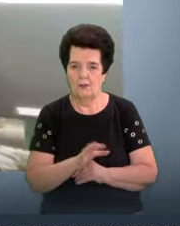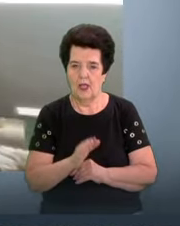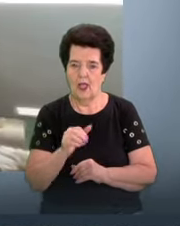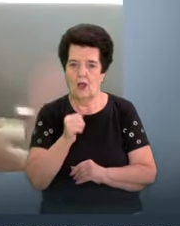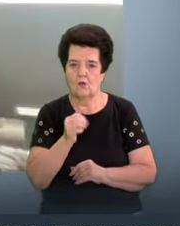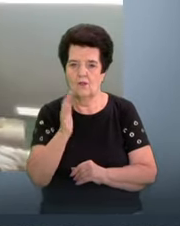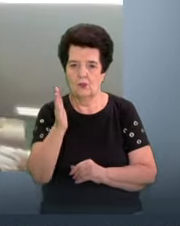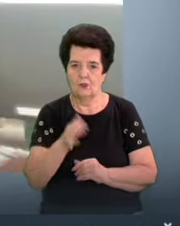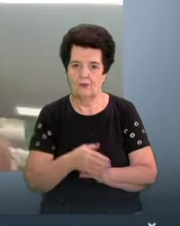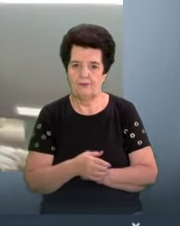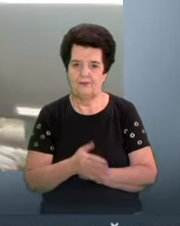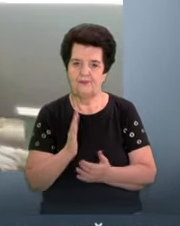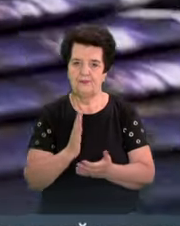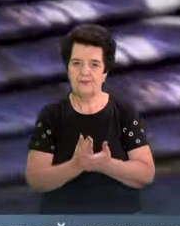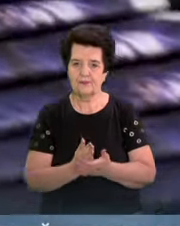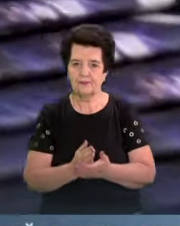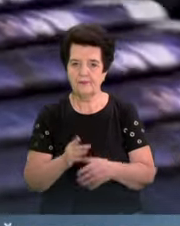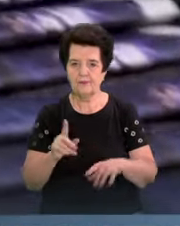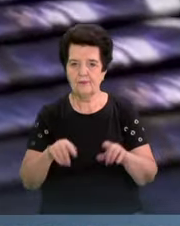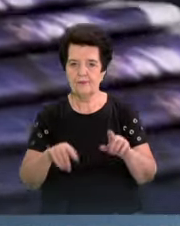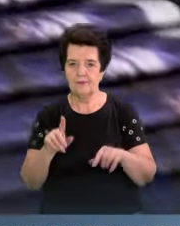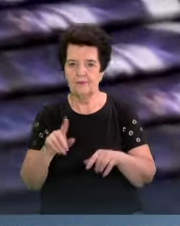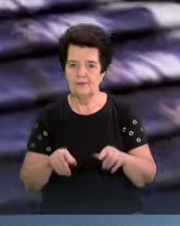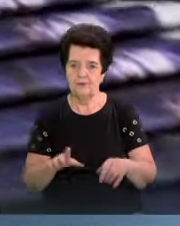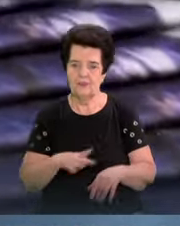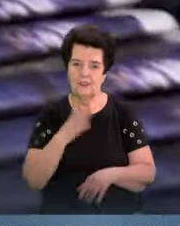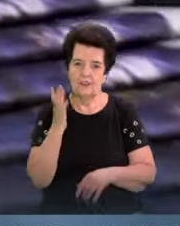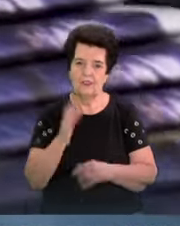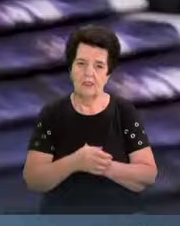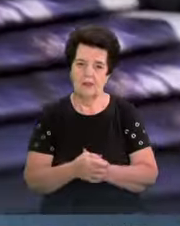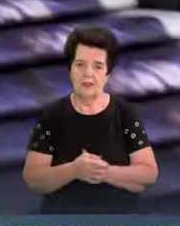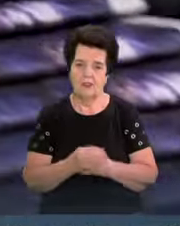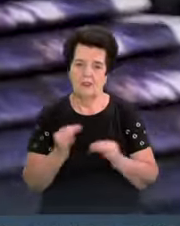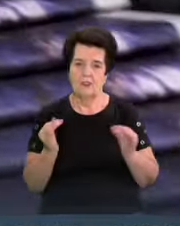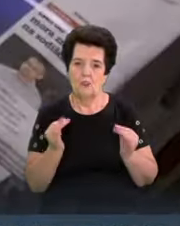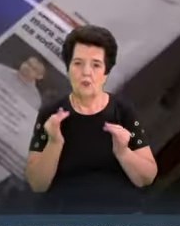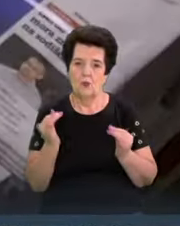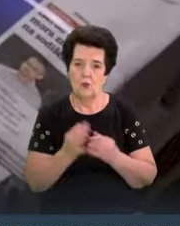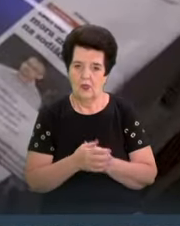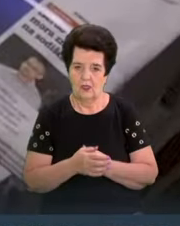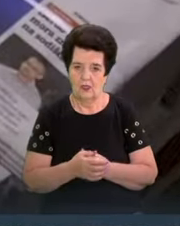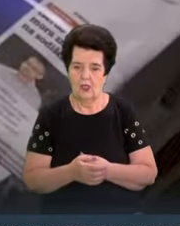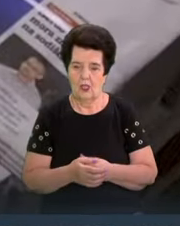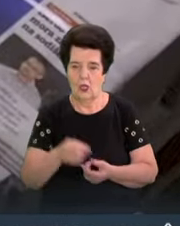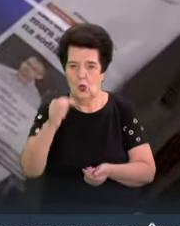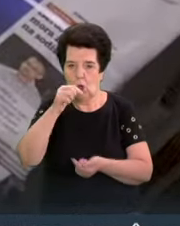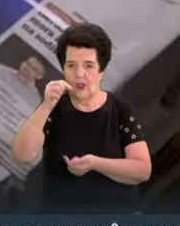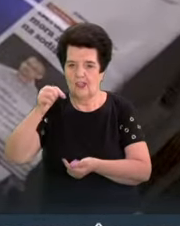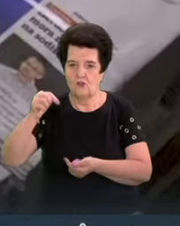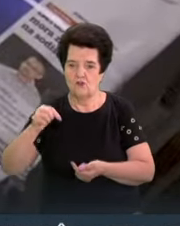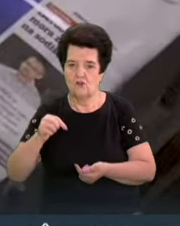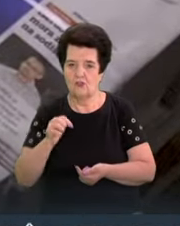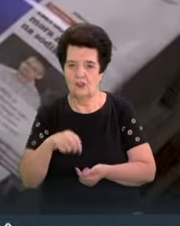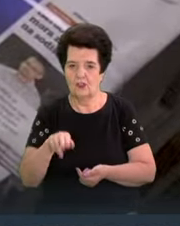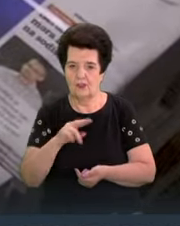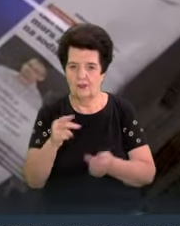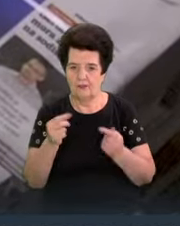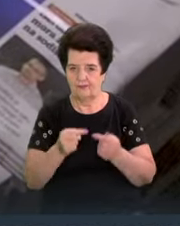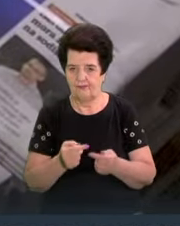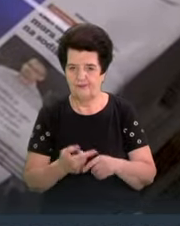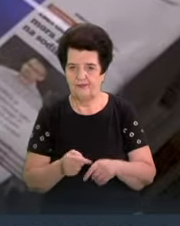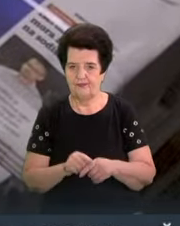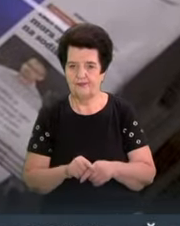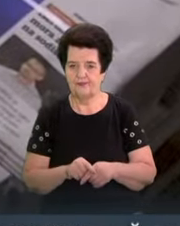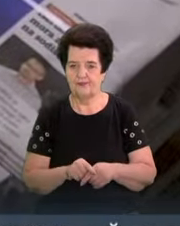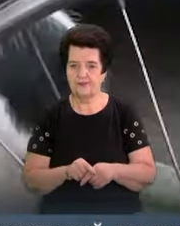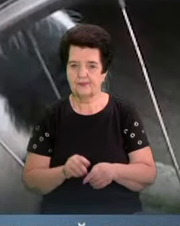viitor sunt ceva rar, au să fie ceva rar în istorie, pentru că coincid într-un fel, mă rog, nu chiar în același timp, dar